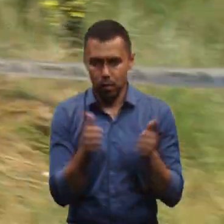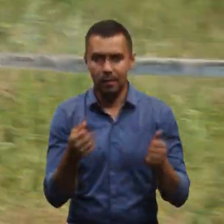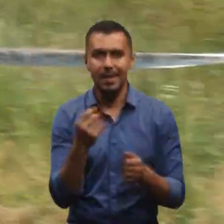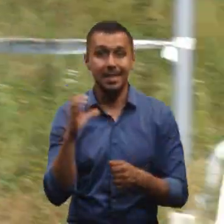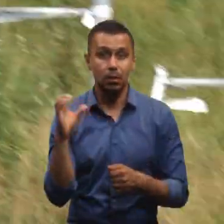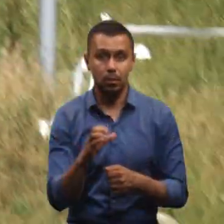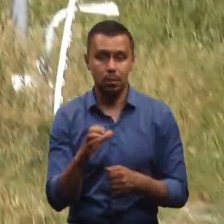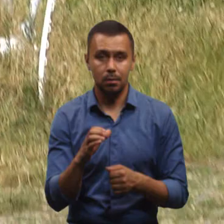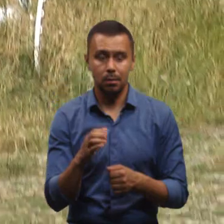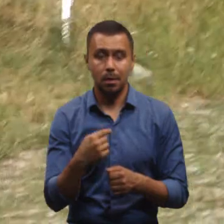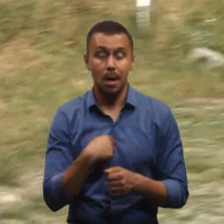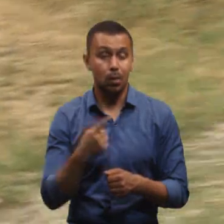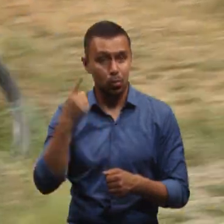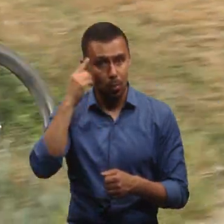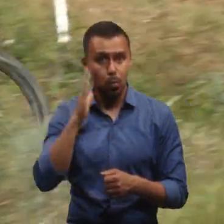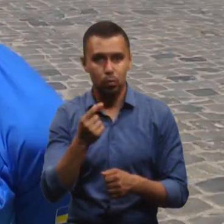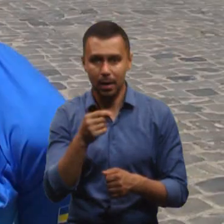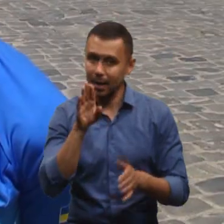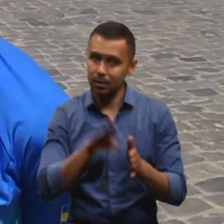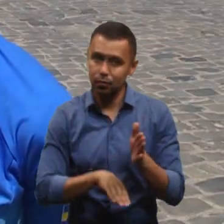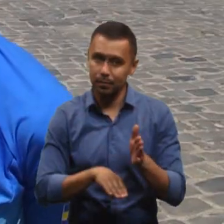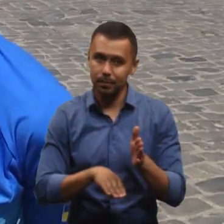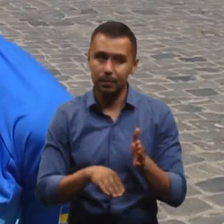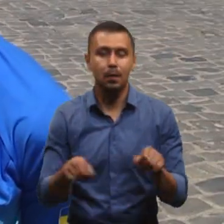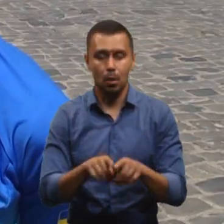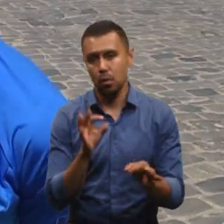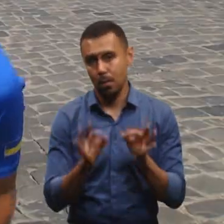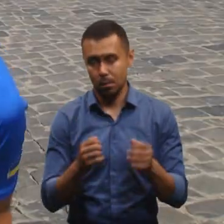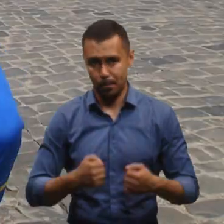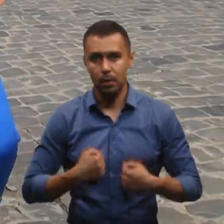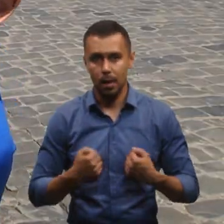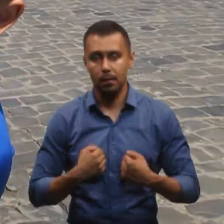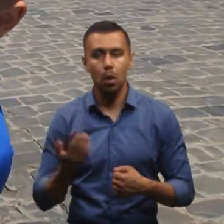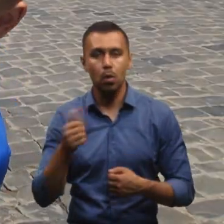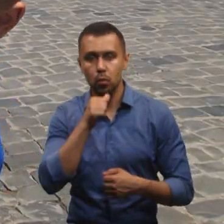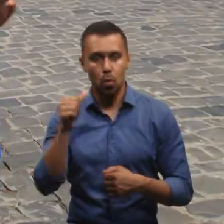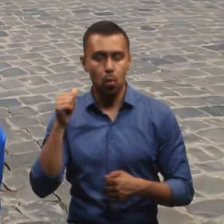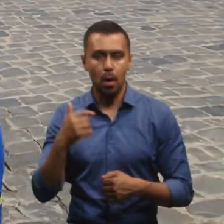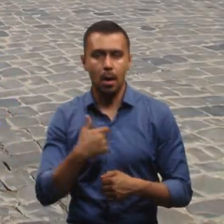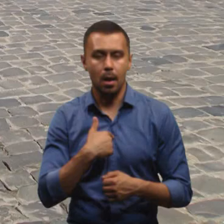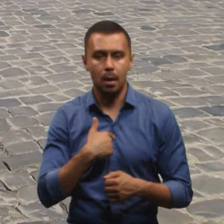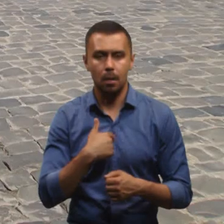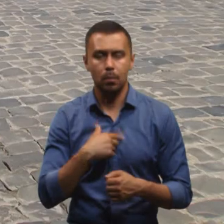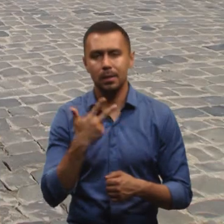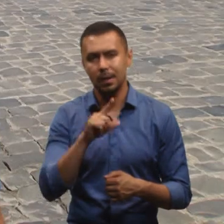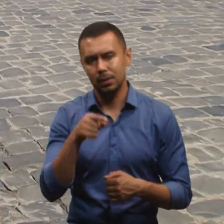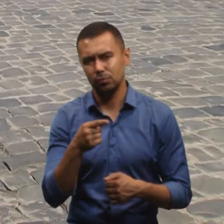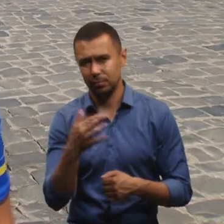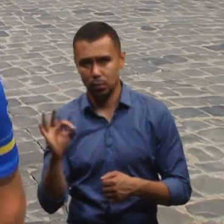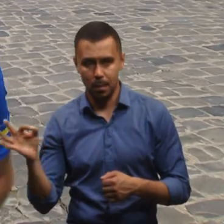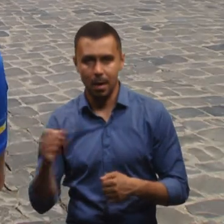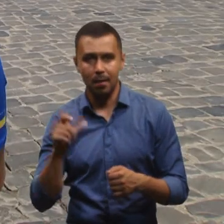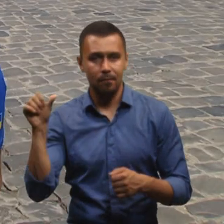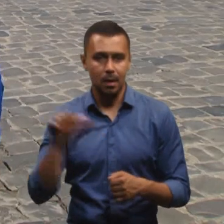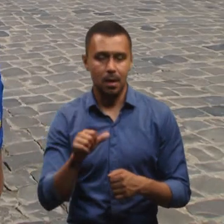секунд. Я радий. Я думав, буде трошки гірше. Так нормально постарався. Того року він навозив 3 з чимось хвилин, зараз 12